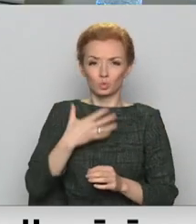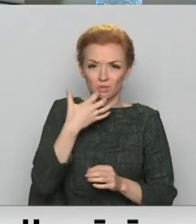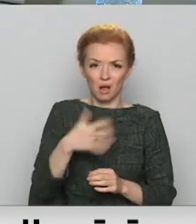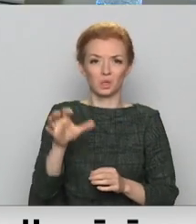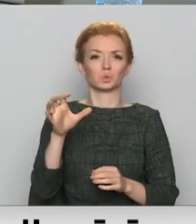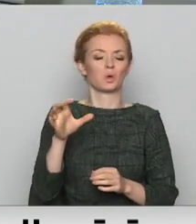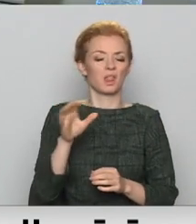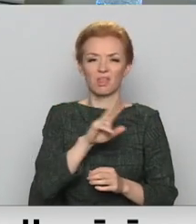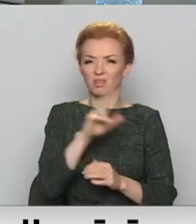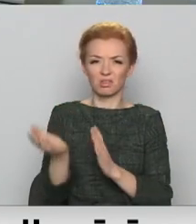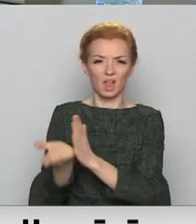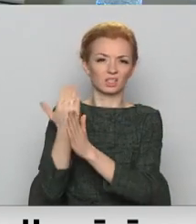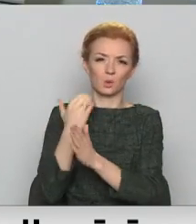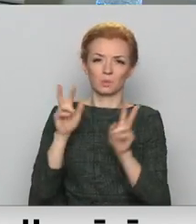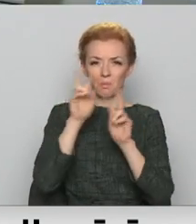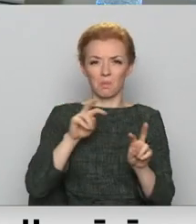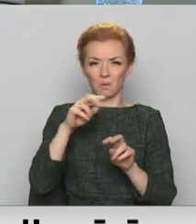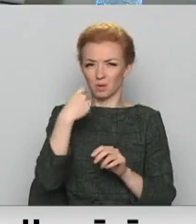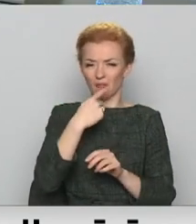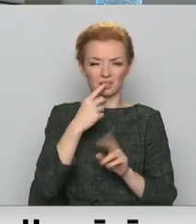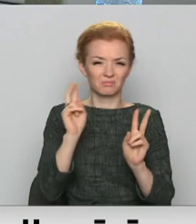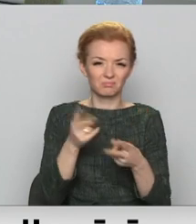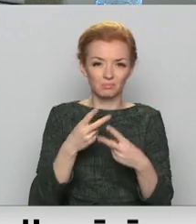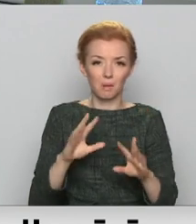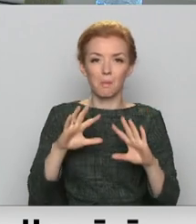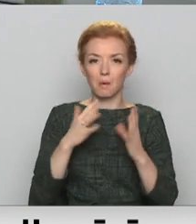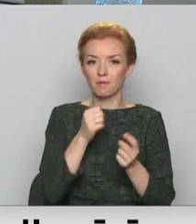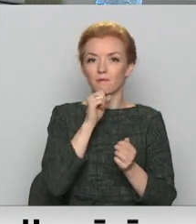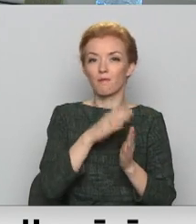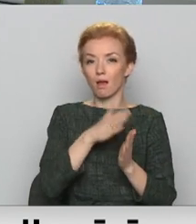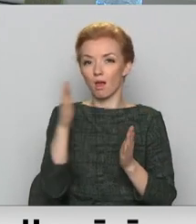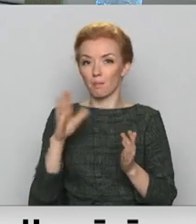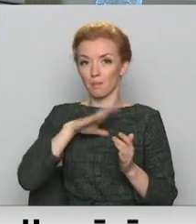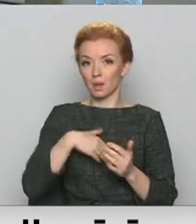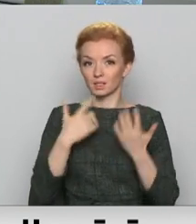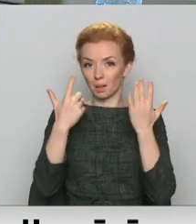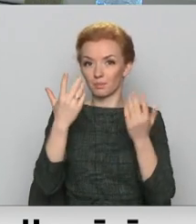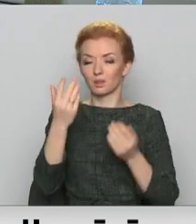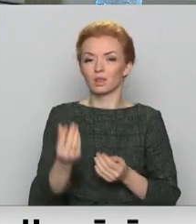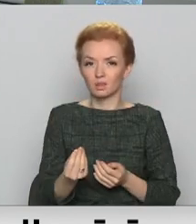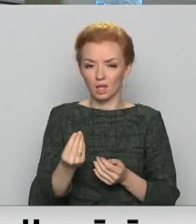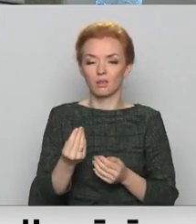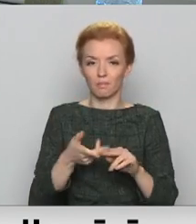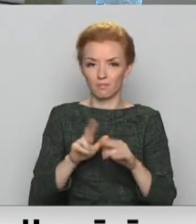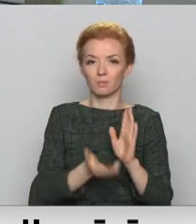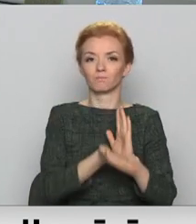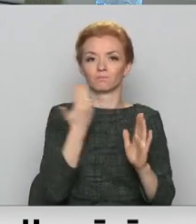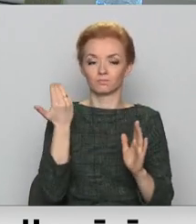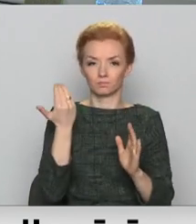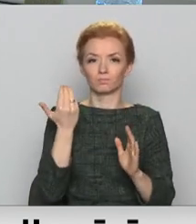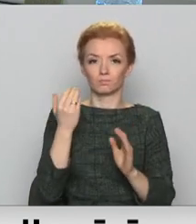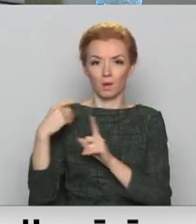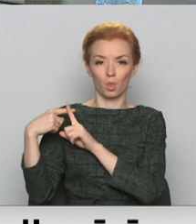nesaucu pārbaudīt to testu, bet vēlāk pēc 7 dienām, kad nepārgāja, tad izsauca ātro